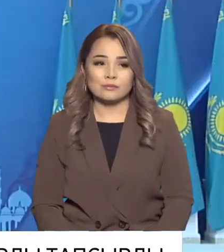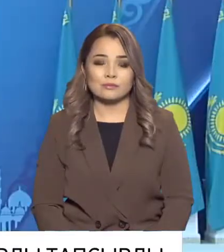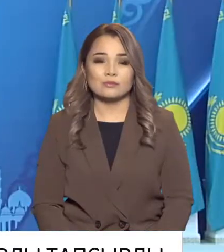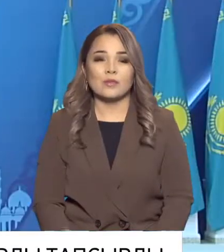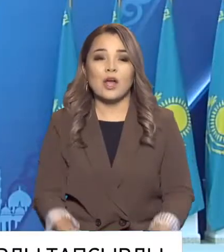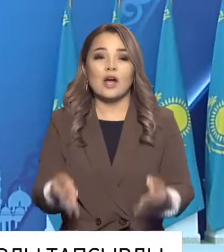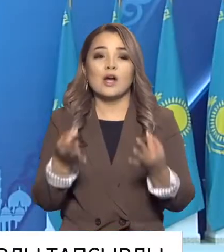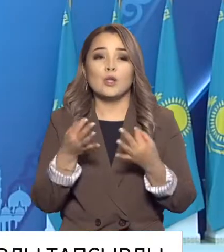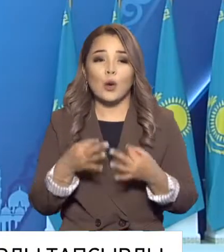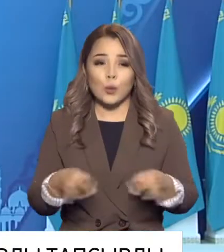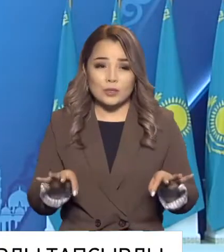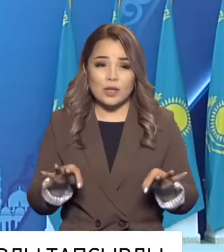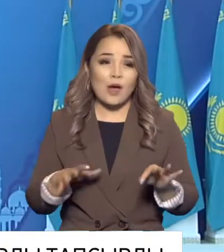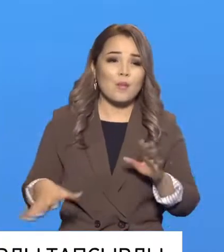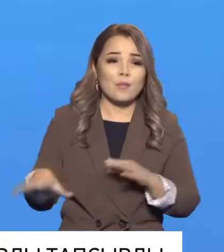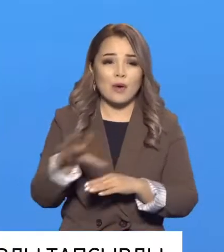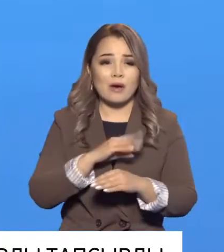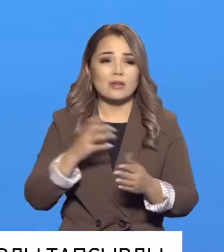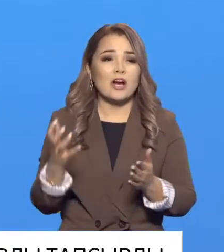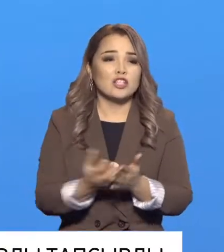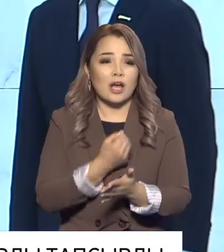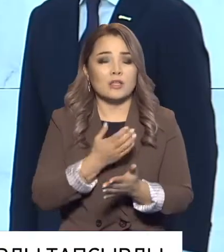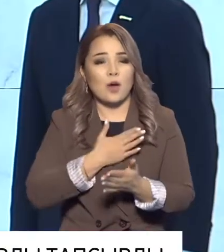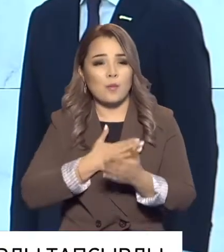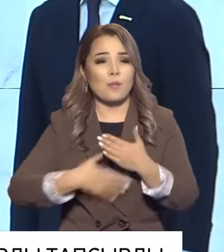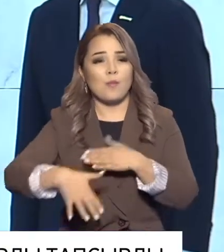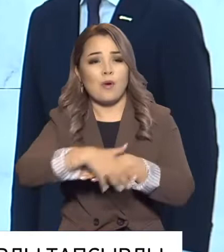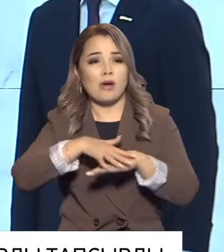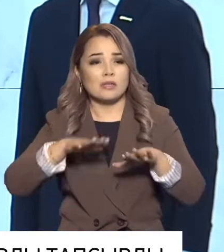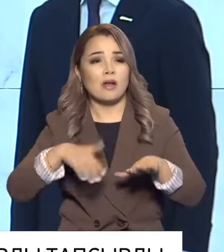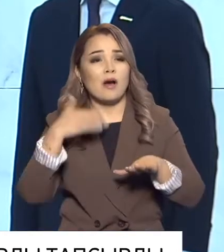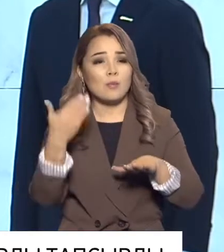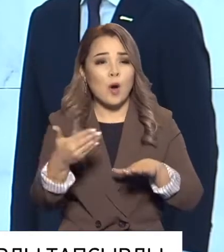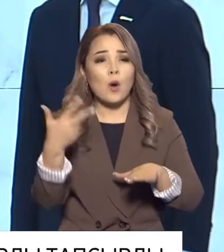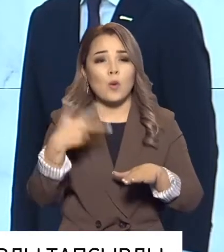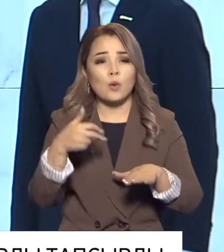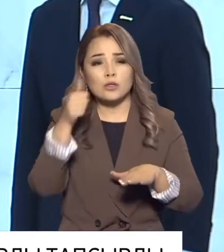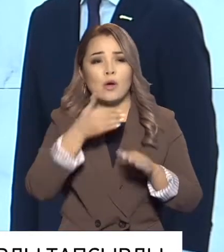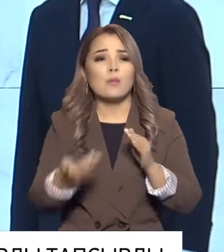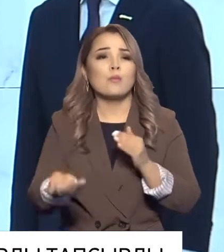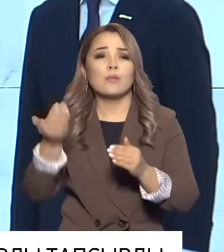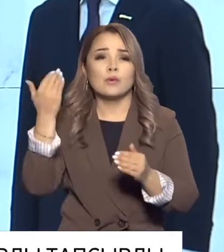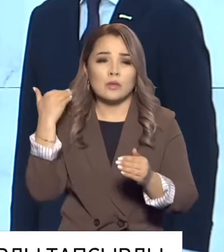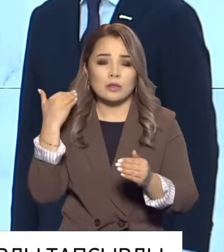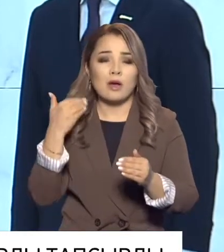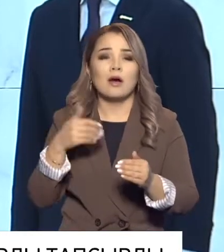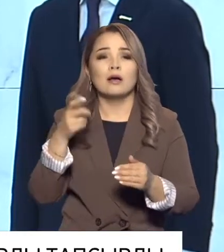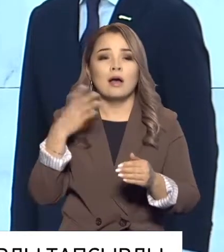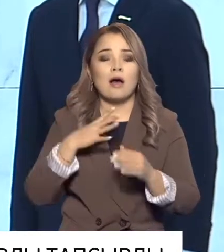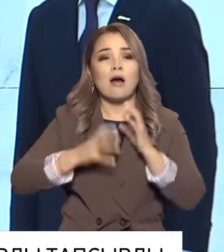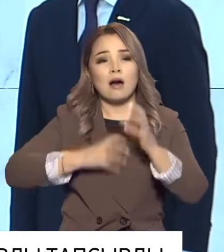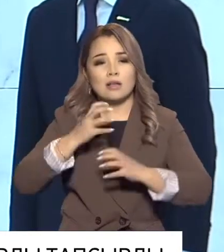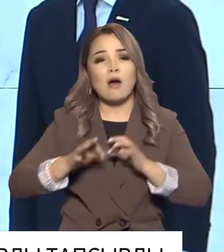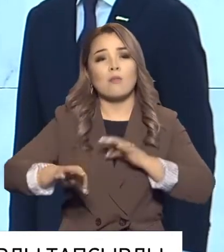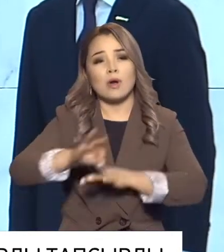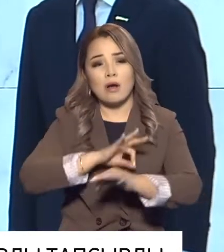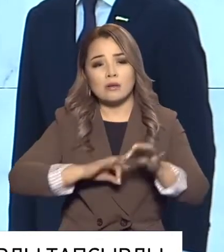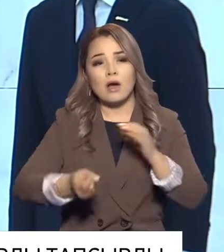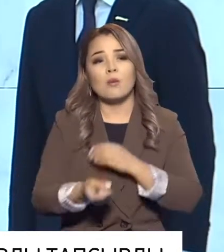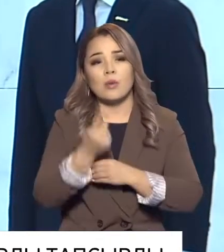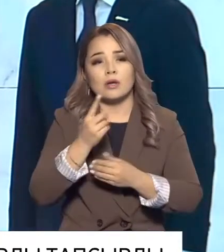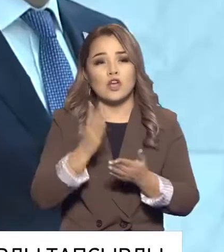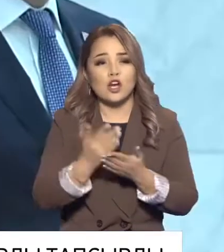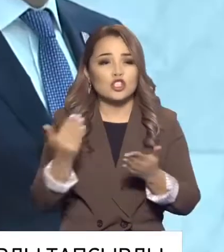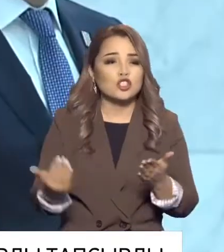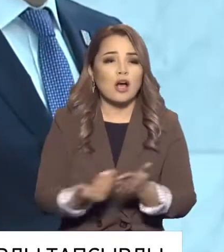Тәуелсіздік деген барлық жетістіктеріміздің бастауы. Осыдан 30 жыл бұрын әлем қартасында жаңадан пайда болған